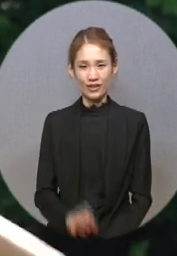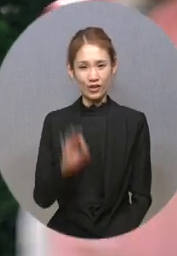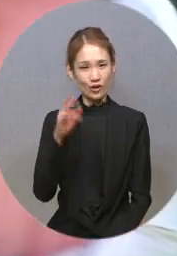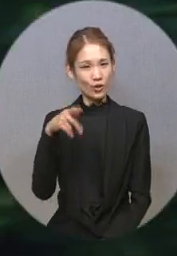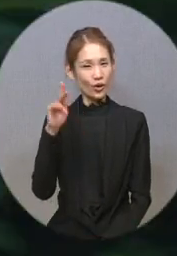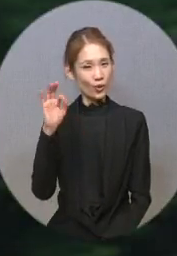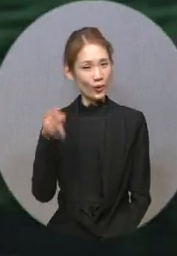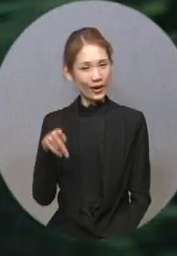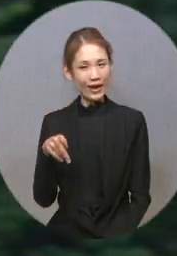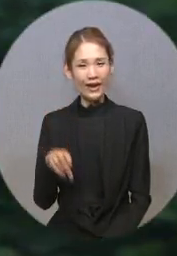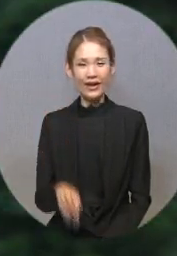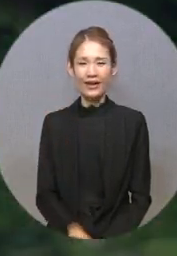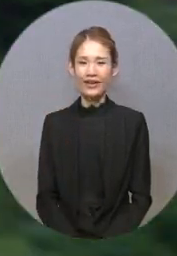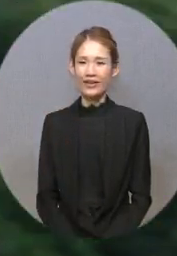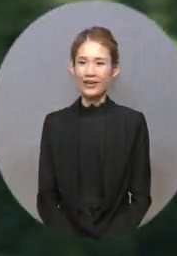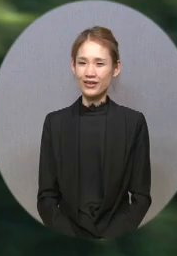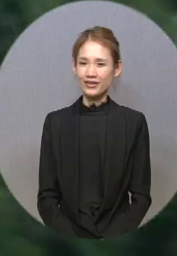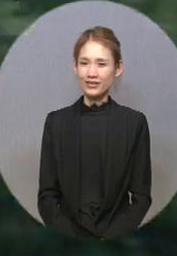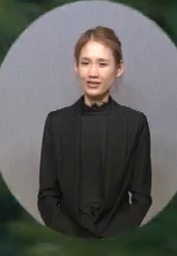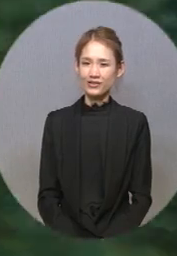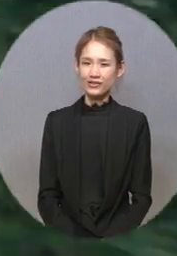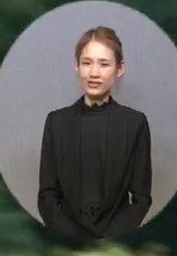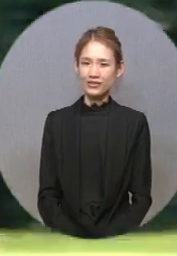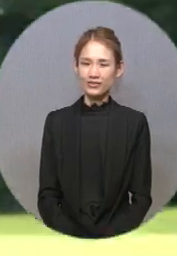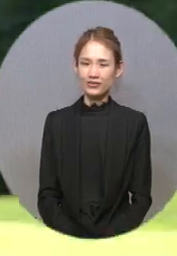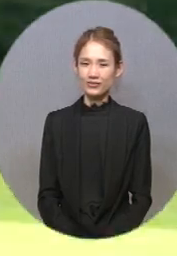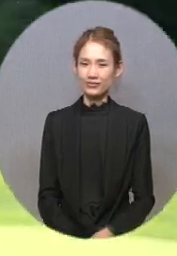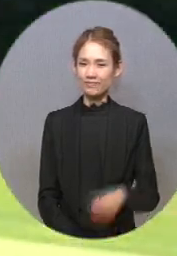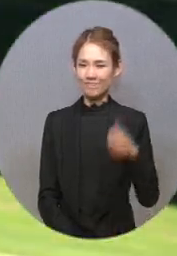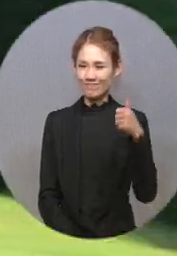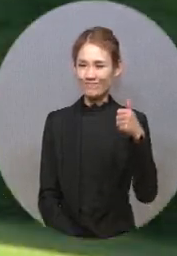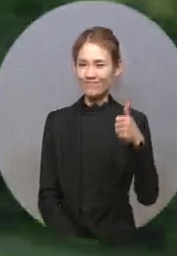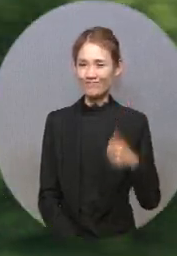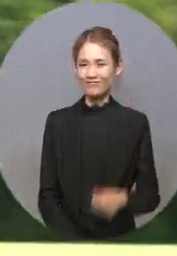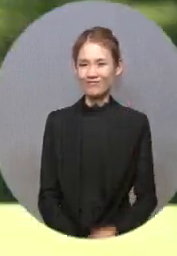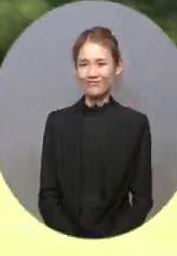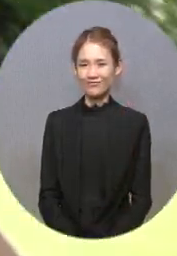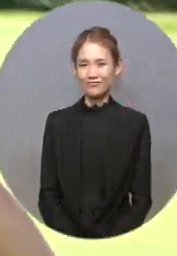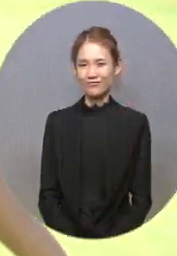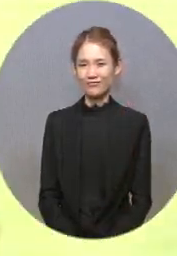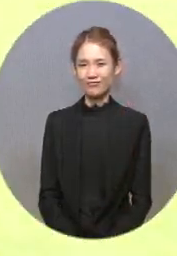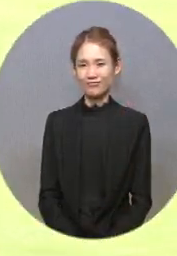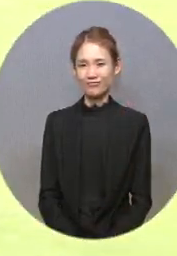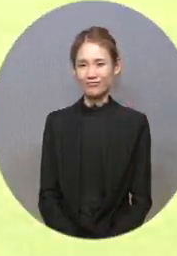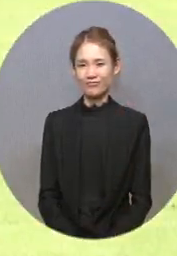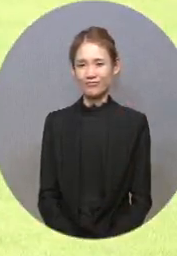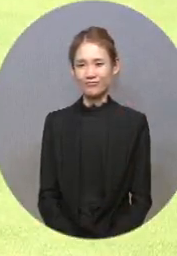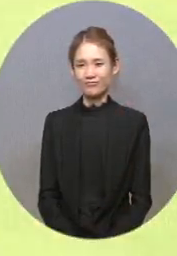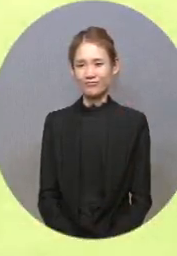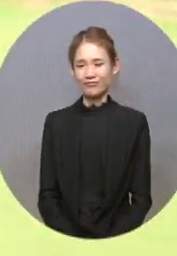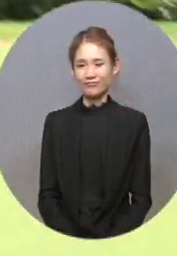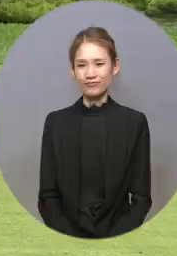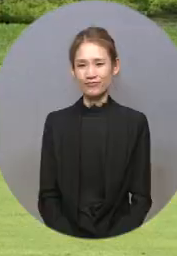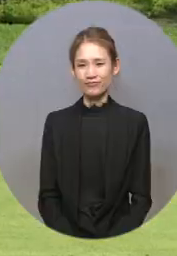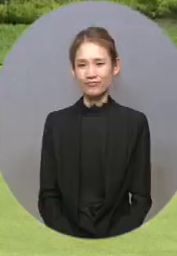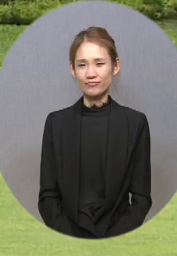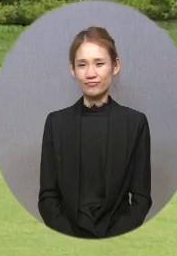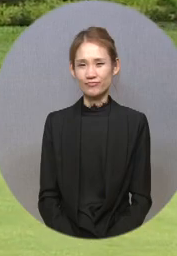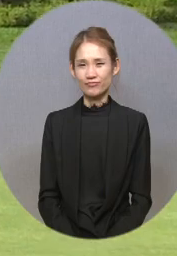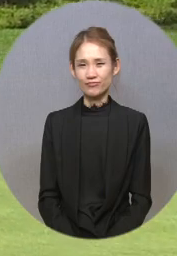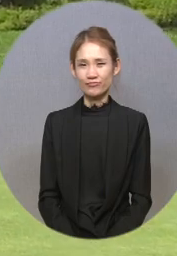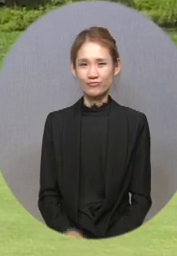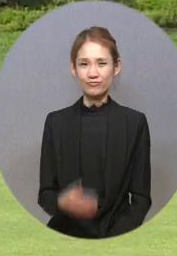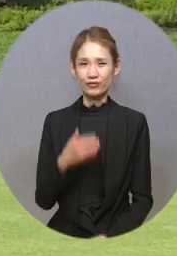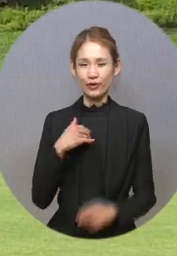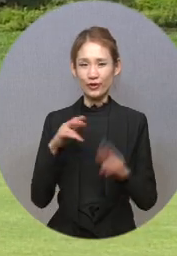오케이야. 오케이. 나이스! 간다. 나이스! 오, 진짜 화이트 진짜 잘 쳤다. 그래서 저는 지금